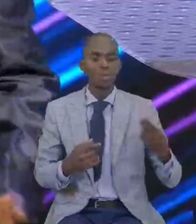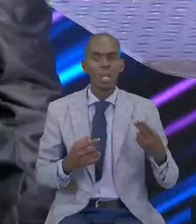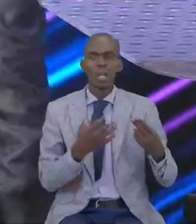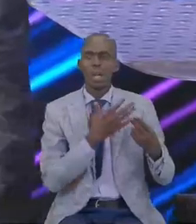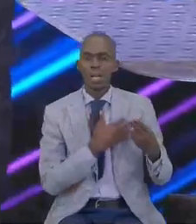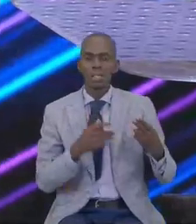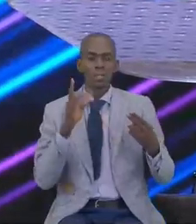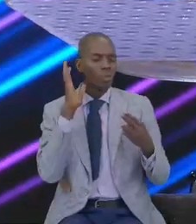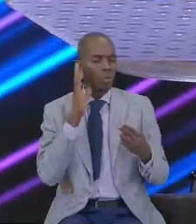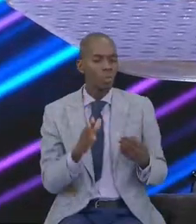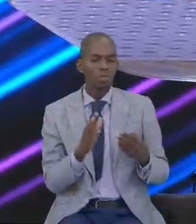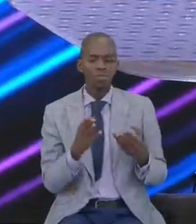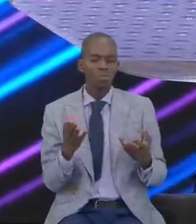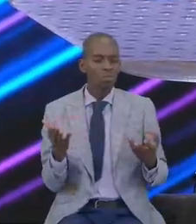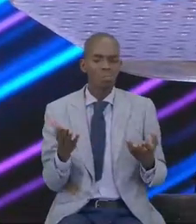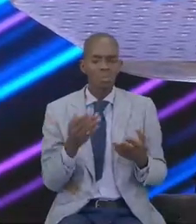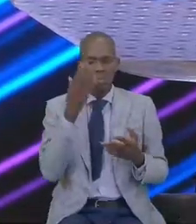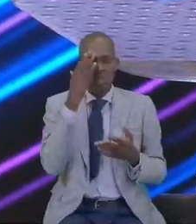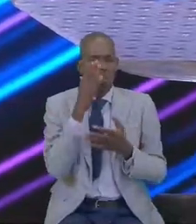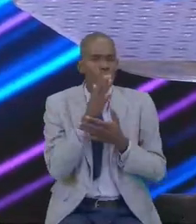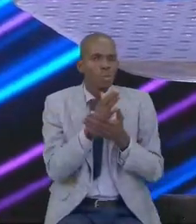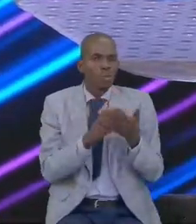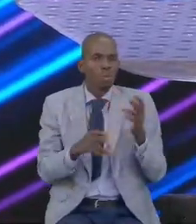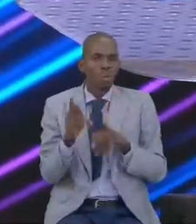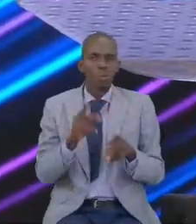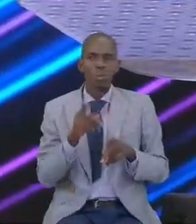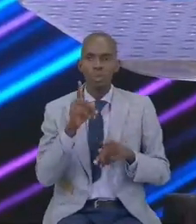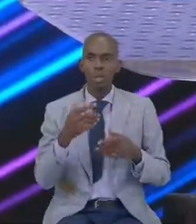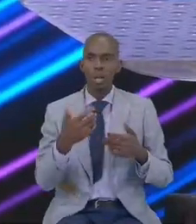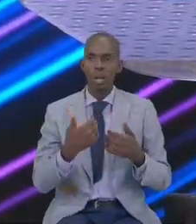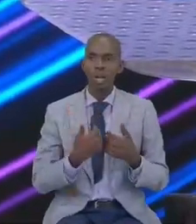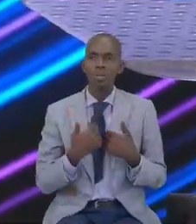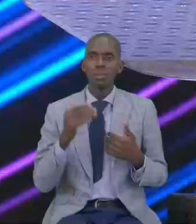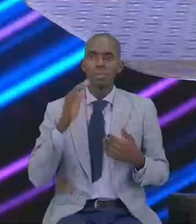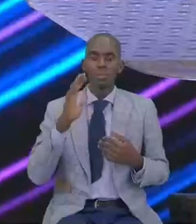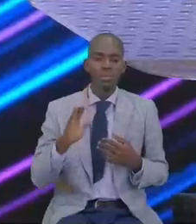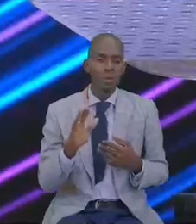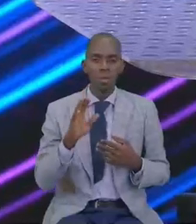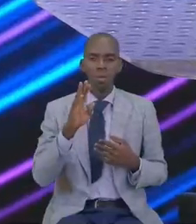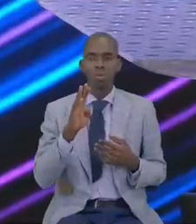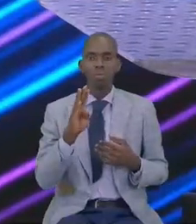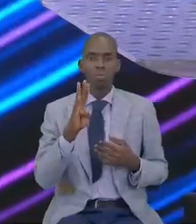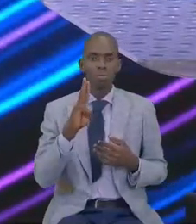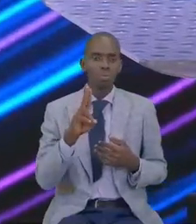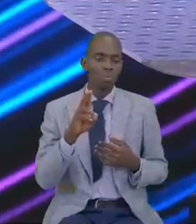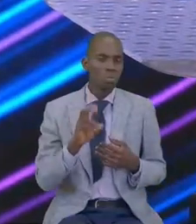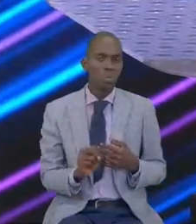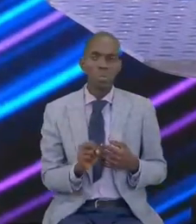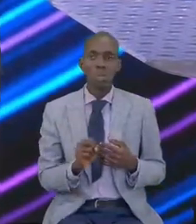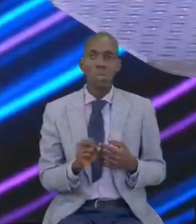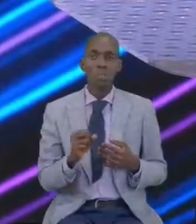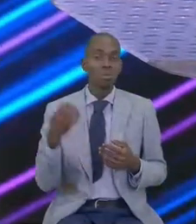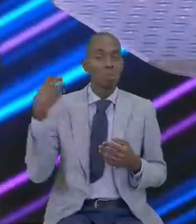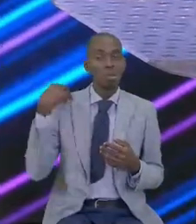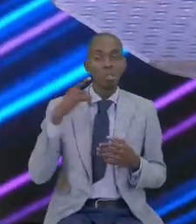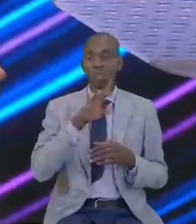on n'a jamais rencontré cet homme. Il y a des gens, tu as un patron que tu n'as jamais rencontré et tu le rencontres pour la première fois